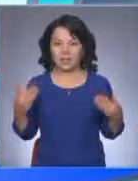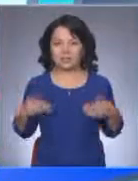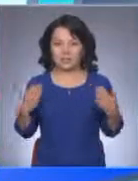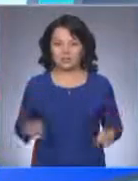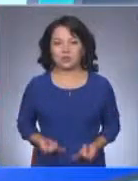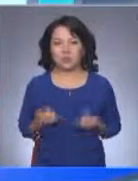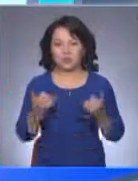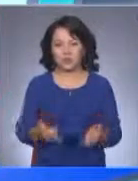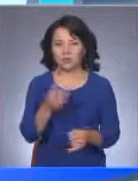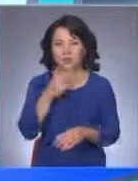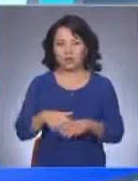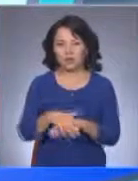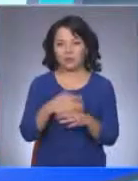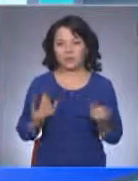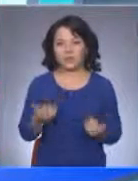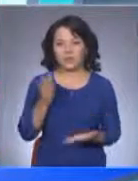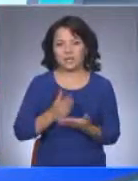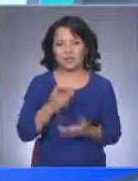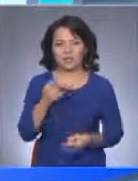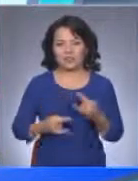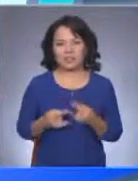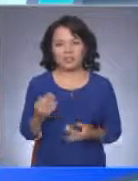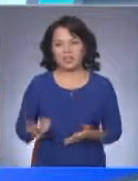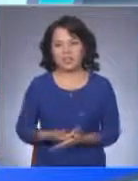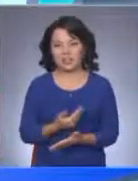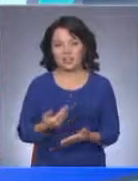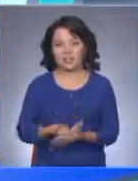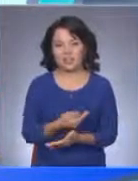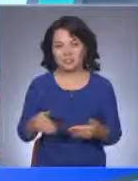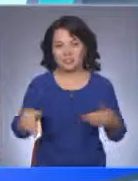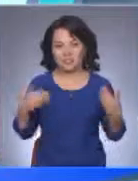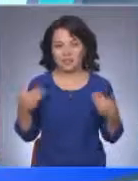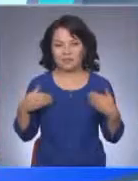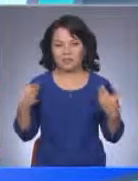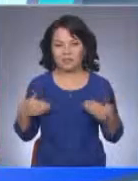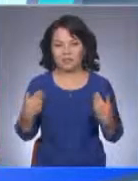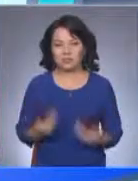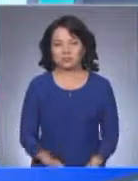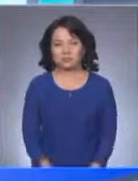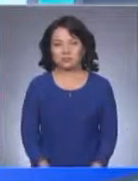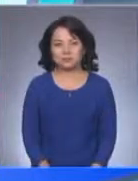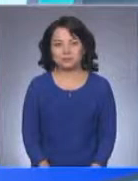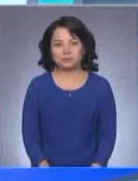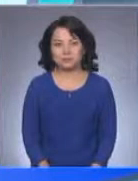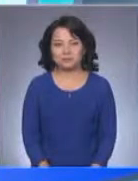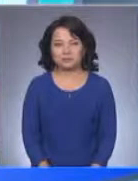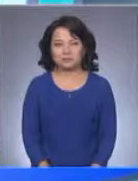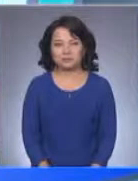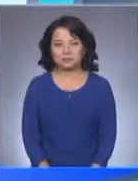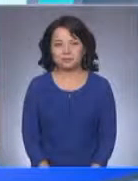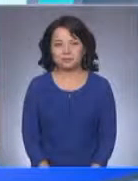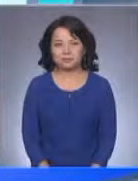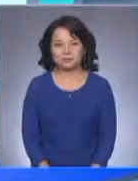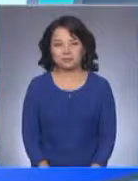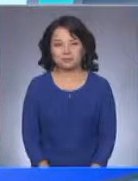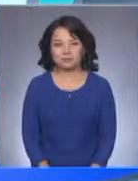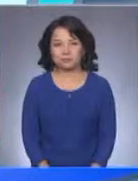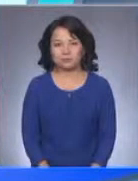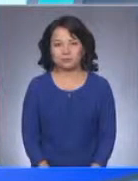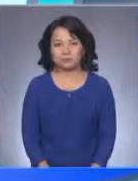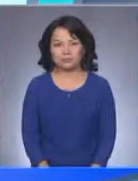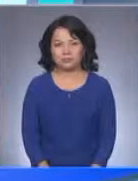24 кезет арнасының тікелей эфирінде жаңалықтар, армысыздар, студияда Алмагүл Жеңісқызы және сурдаударма жасайтын әріптесім Шырын